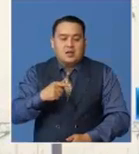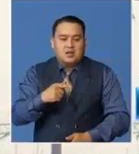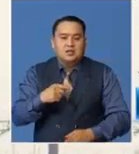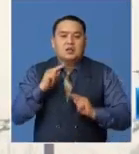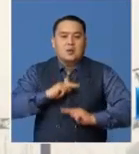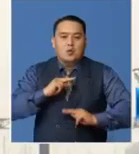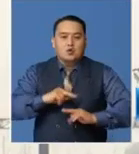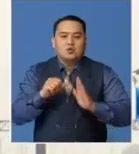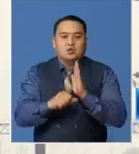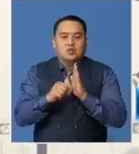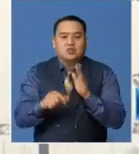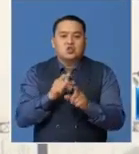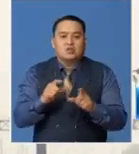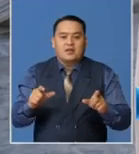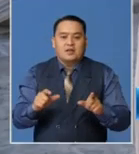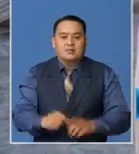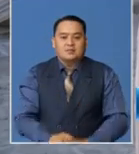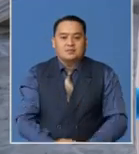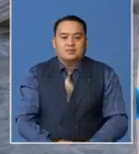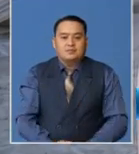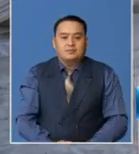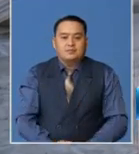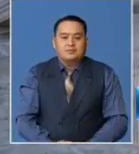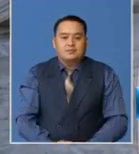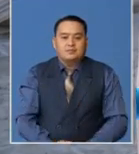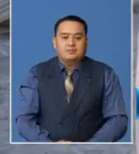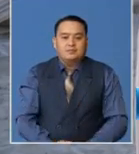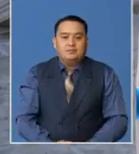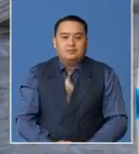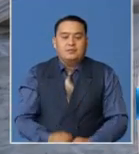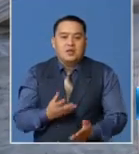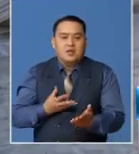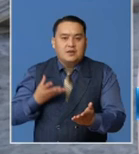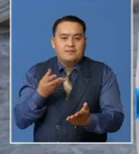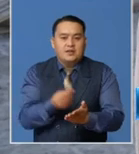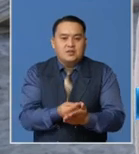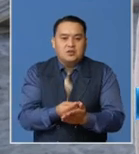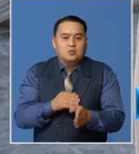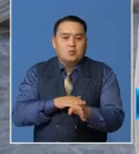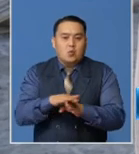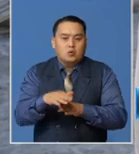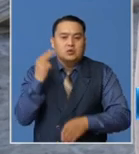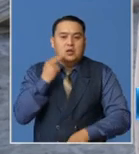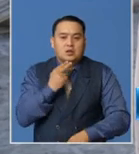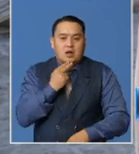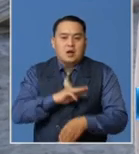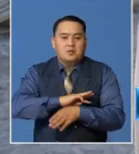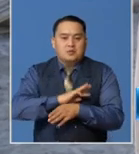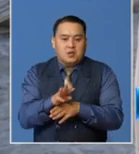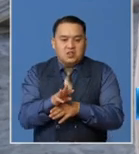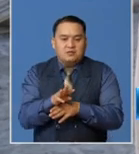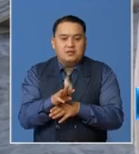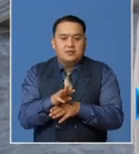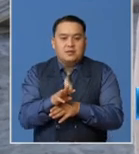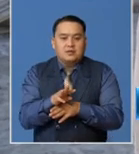я трудятся около 60 человек инвестиций все при полностью привлечены со стороны китая на данный момент работают около